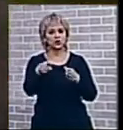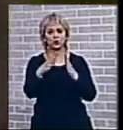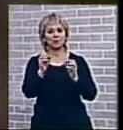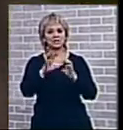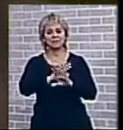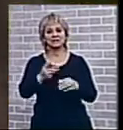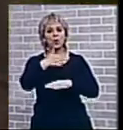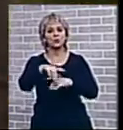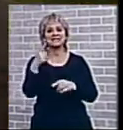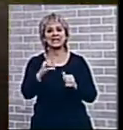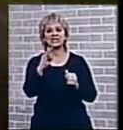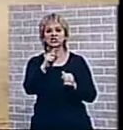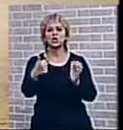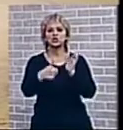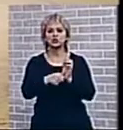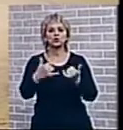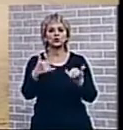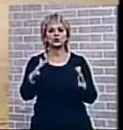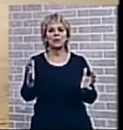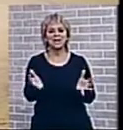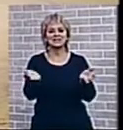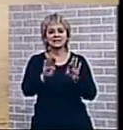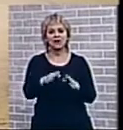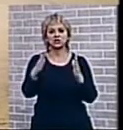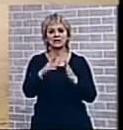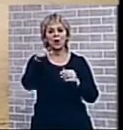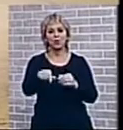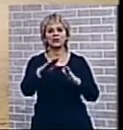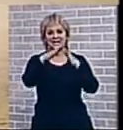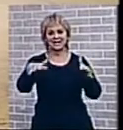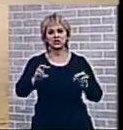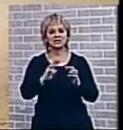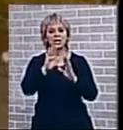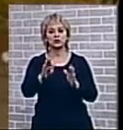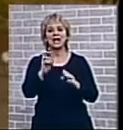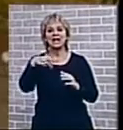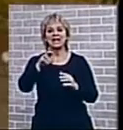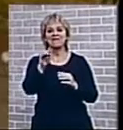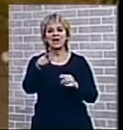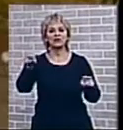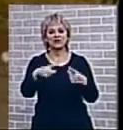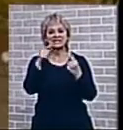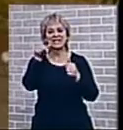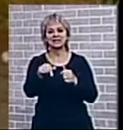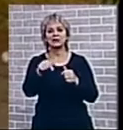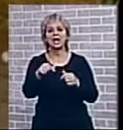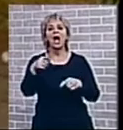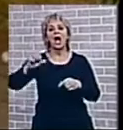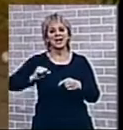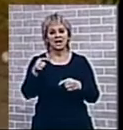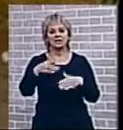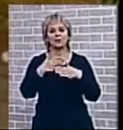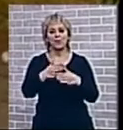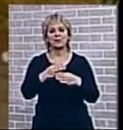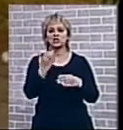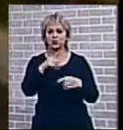На улице это один из шести чудом уцелевших домов, сгорела только крыша. Сейчас Ливани ее восстанавливает, а коллеги